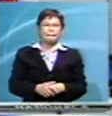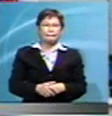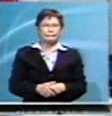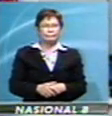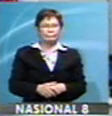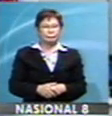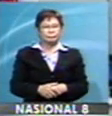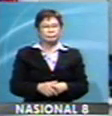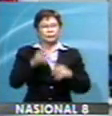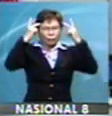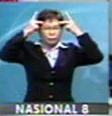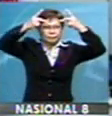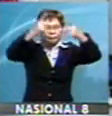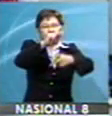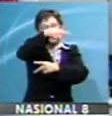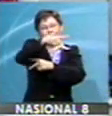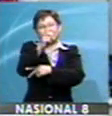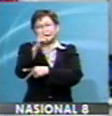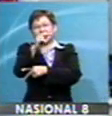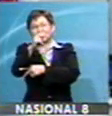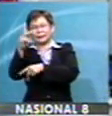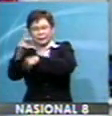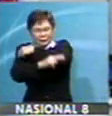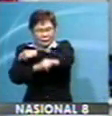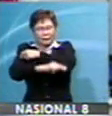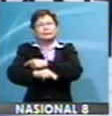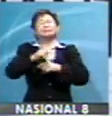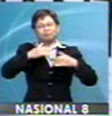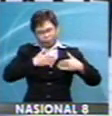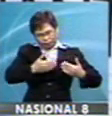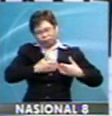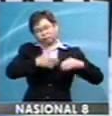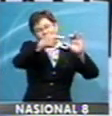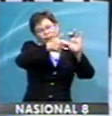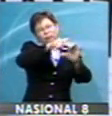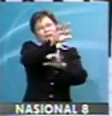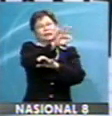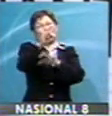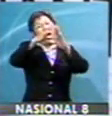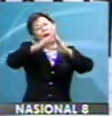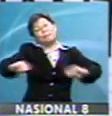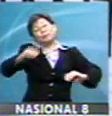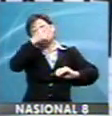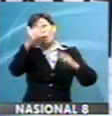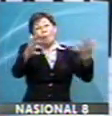negara di Kuantan Pahang KPK negiaku7 haban